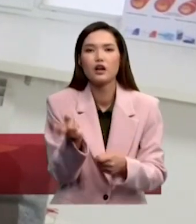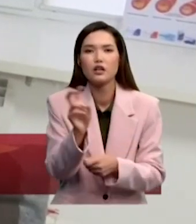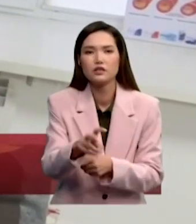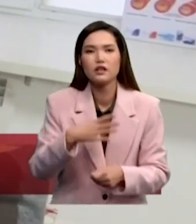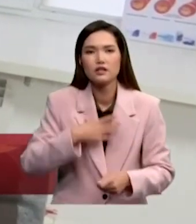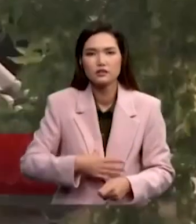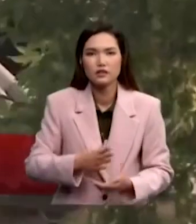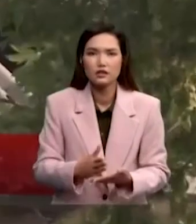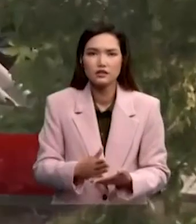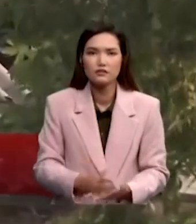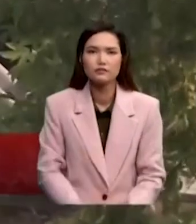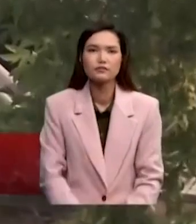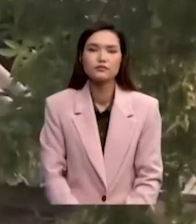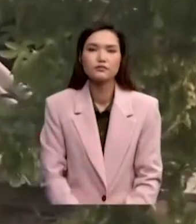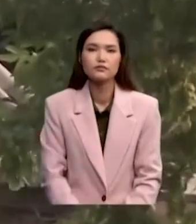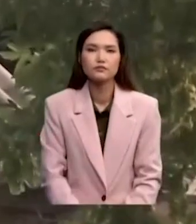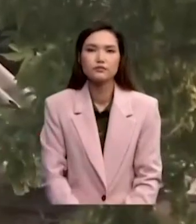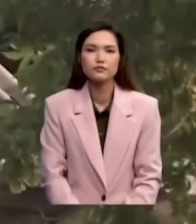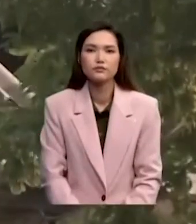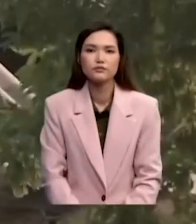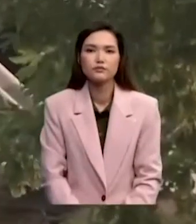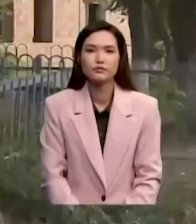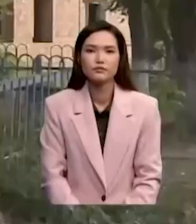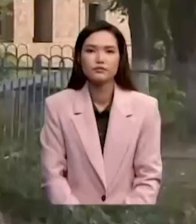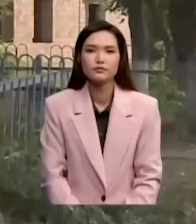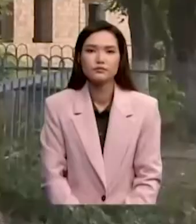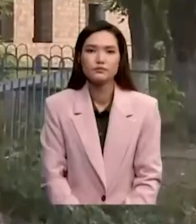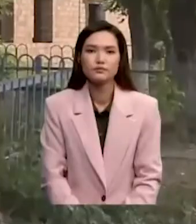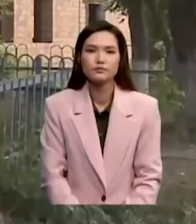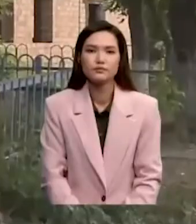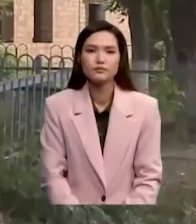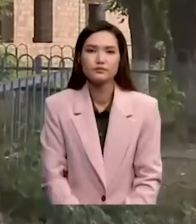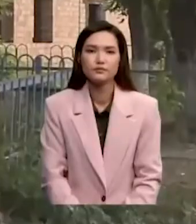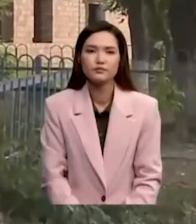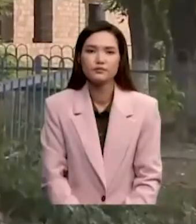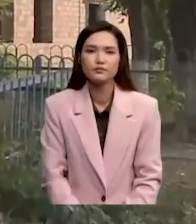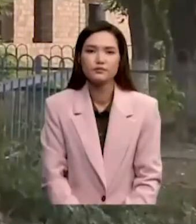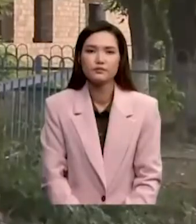құлықсыз. Айман Сағатай, Айнұр Ракишева, Тамекен Бизнес арнасы, Қарағанды облысынан.